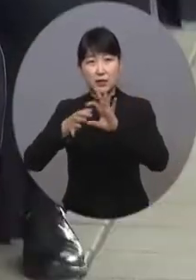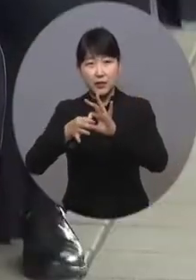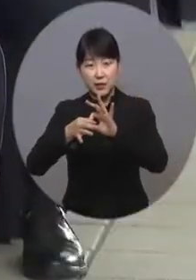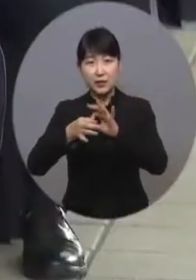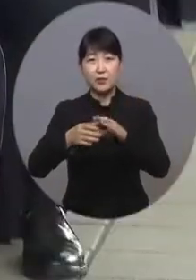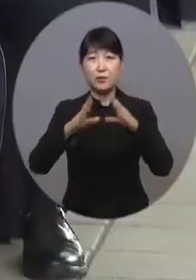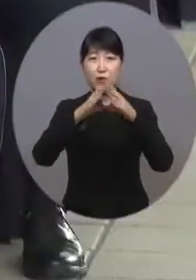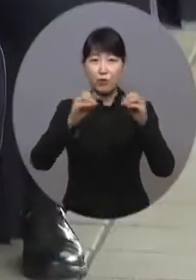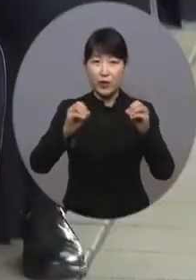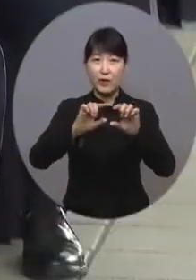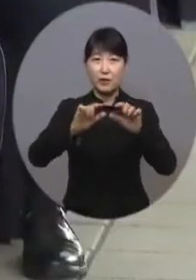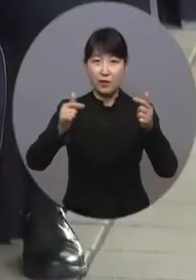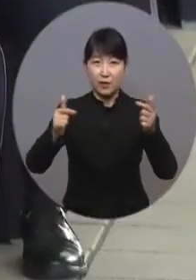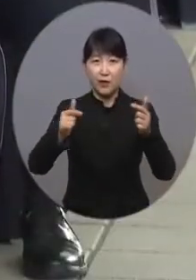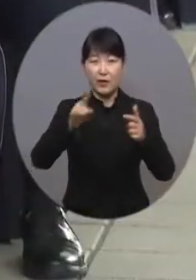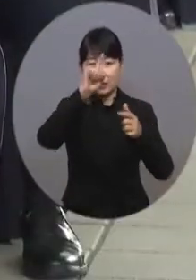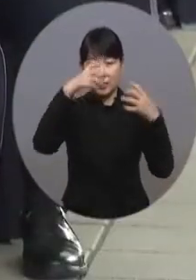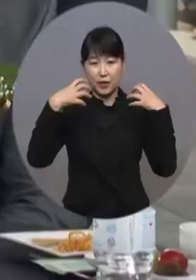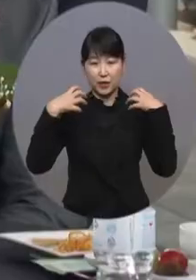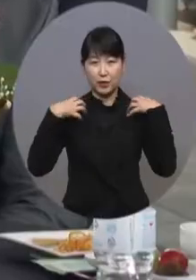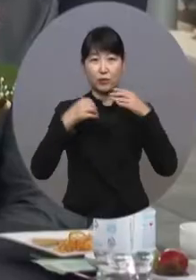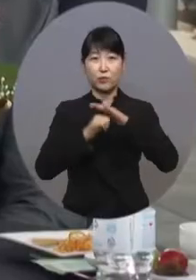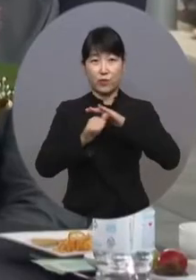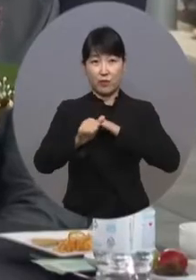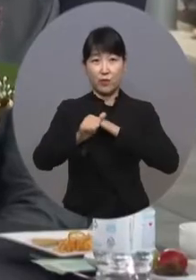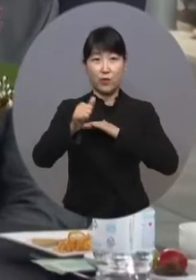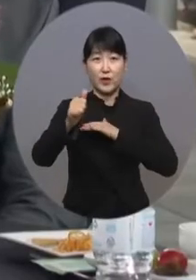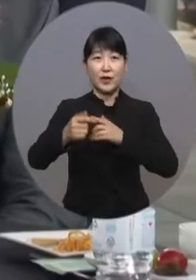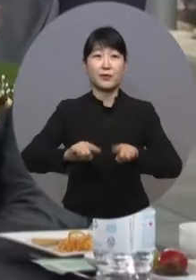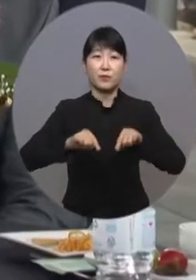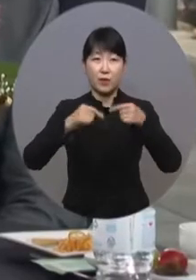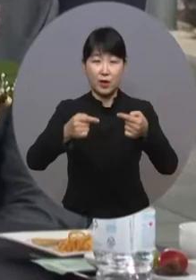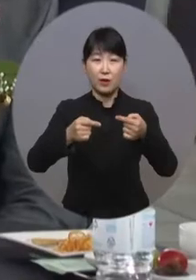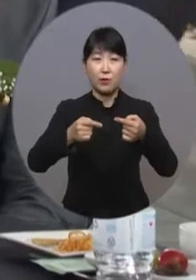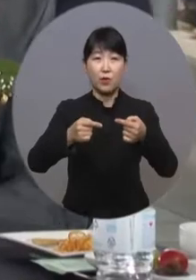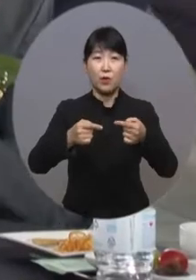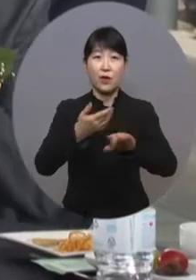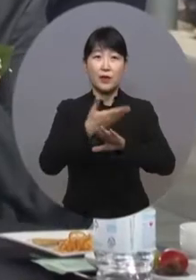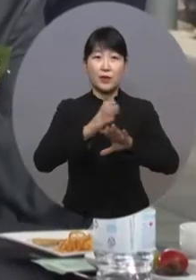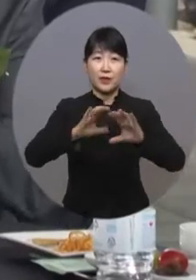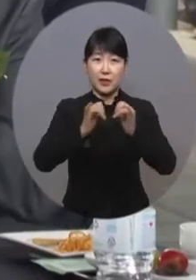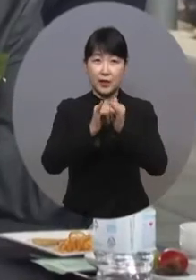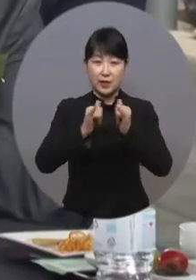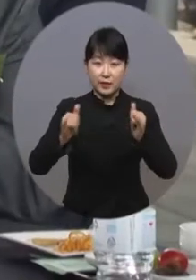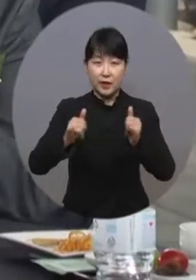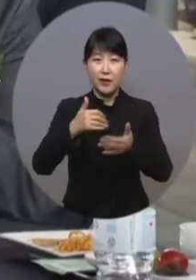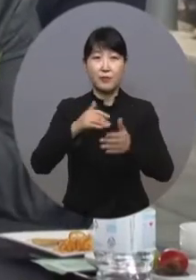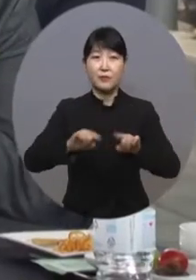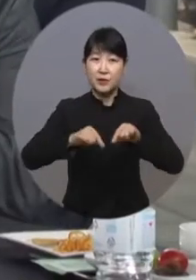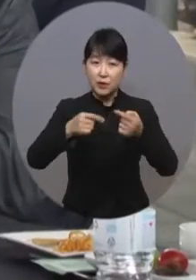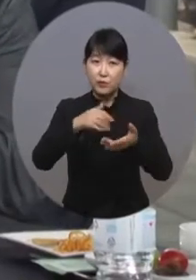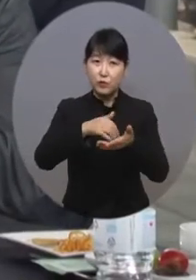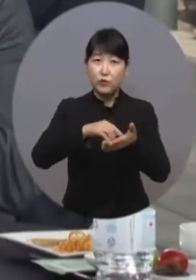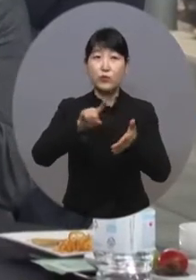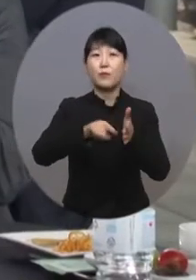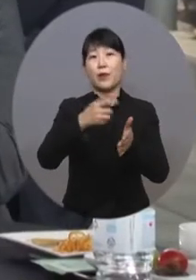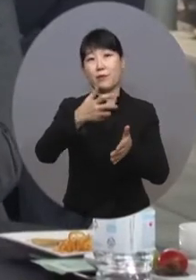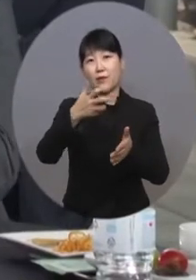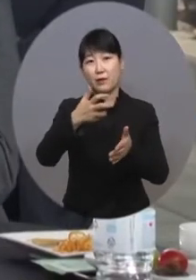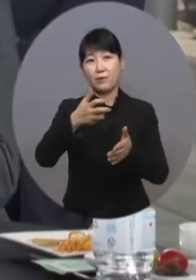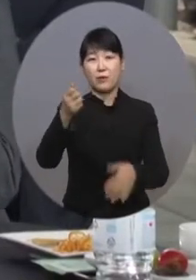4개국 주한대사가 귀빈으로 참석했고 180여 명의 외국인 문화체험단의 방문과 남도 음식